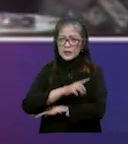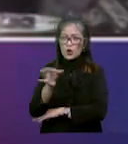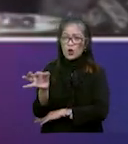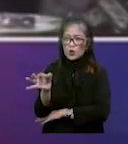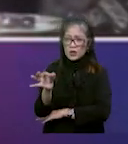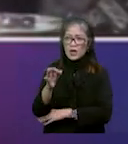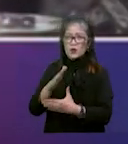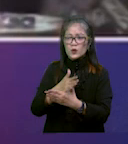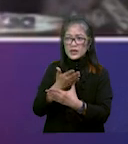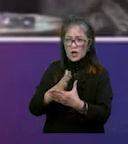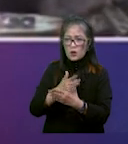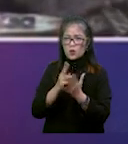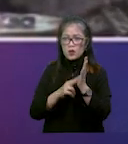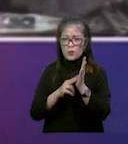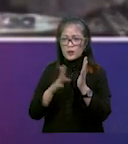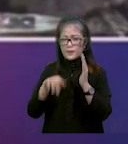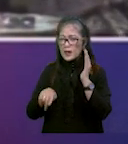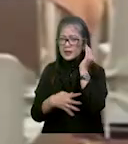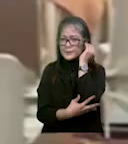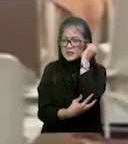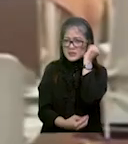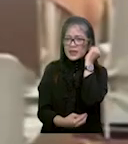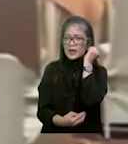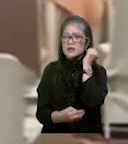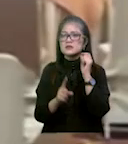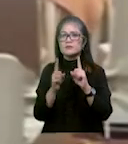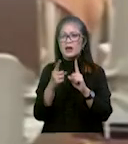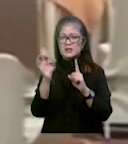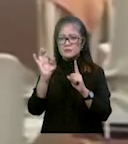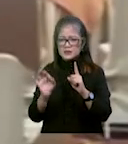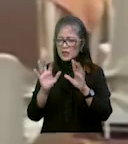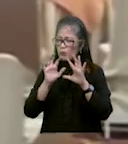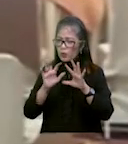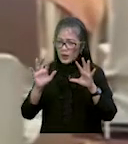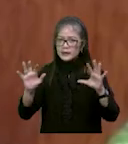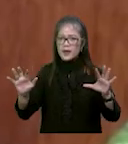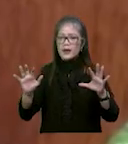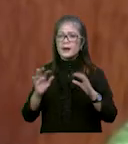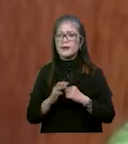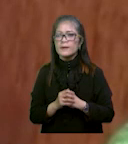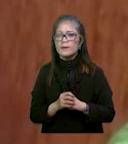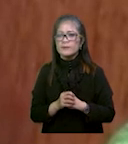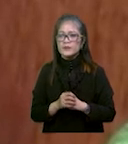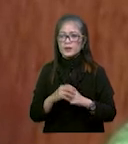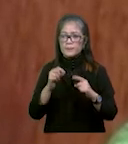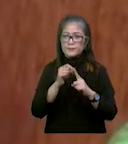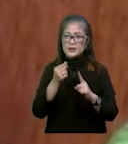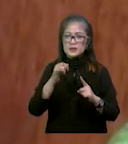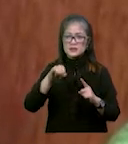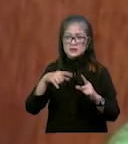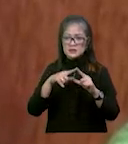nomor 11 Rohil 11% menjawab kegelisaan Bupati Meranti Dirjen perimbangan keuangan